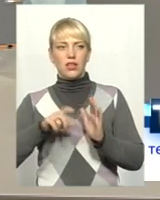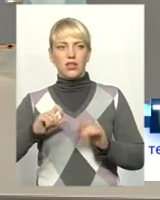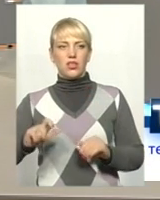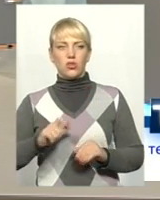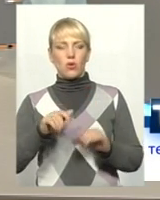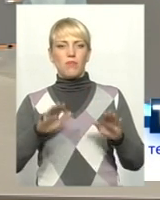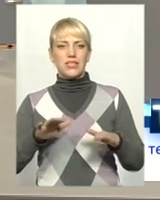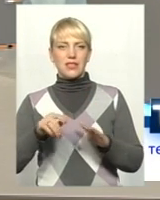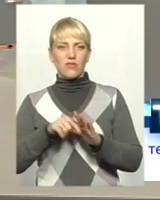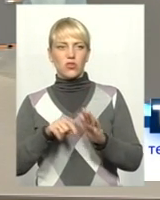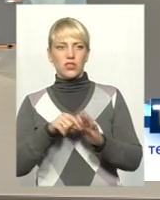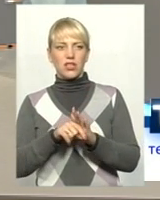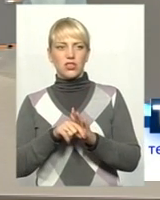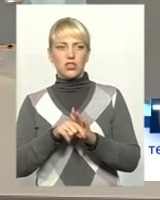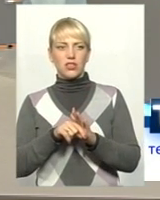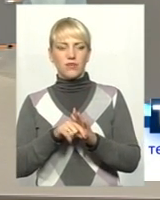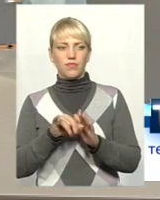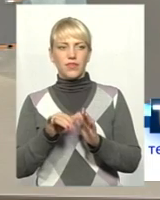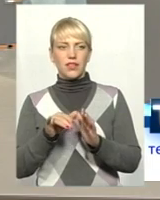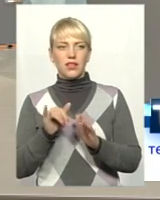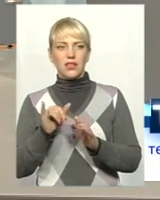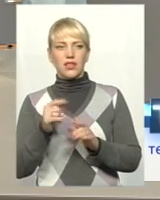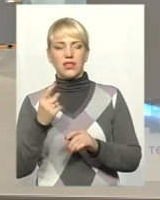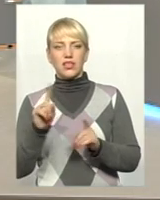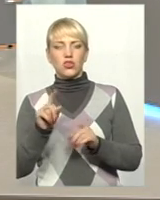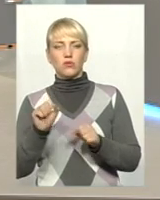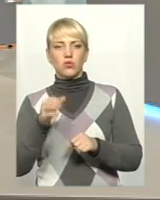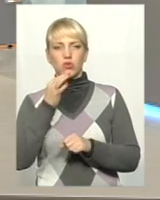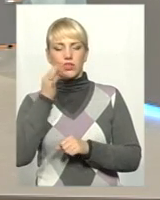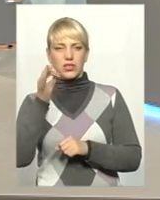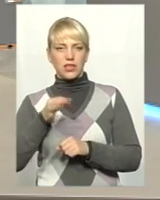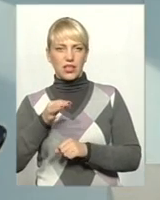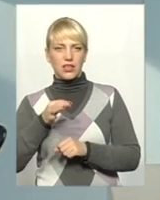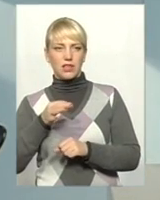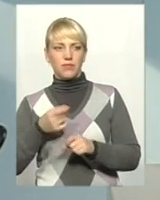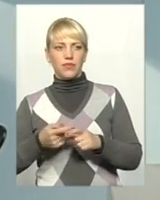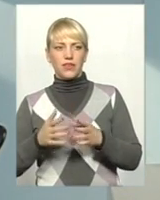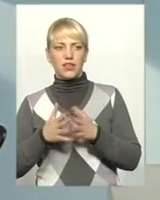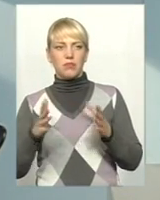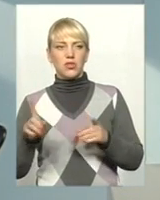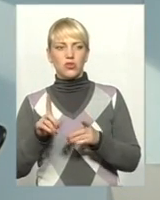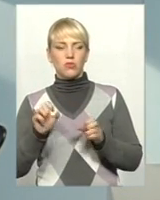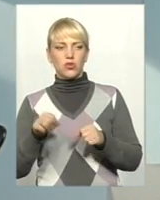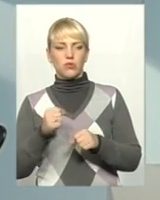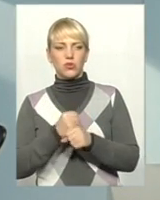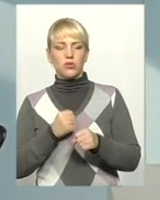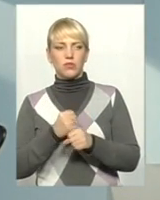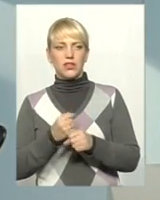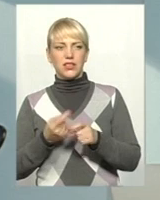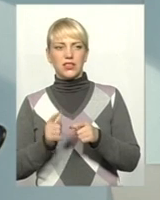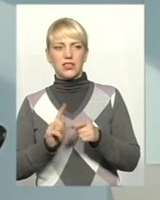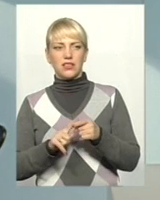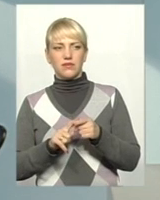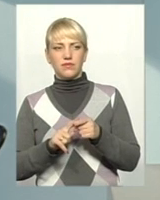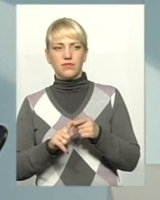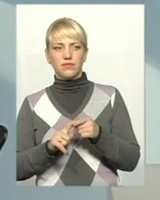дорога місцевого значення. Ну, і єдине, що можу вам сказати, найбільше, що ми можемо це зробити, це